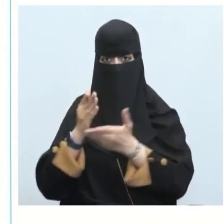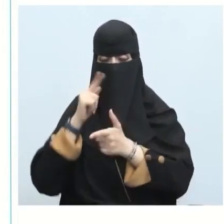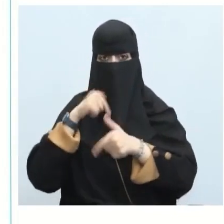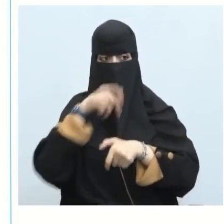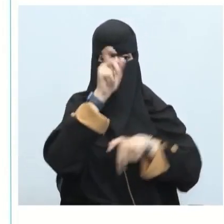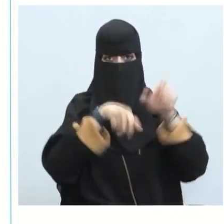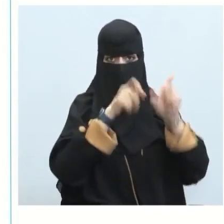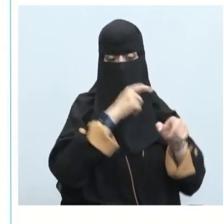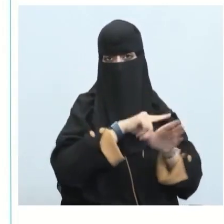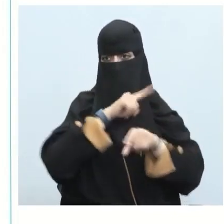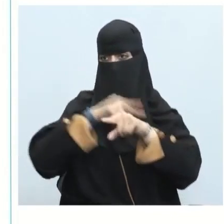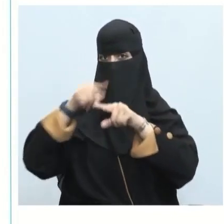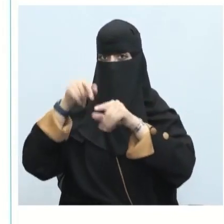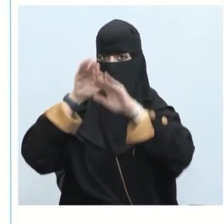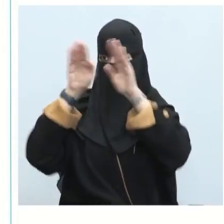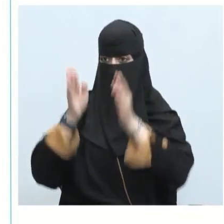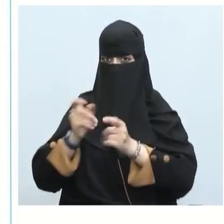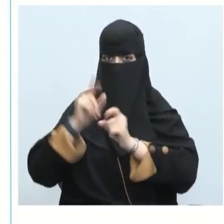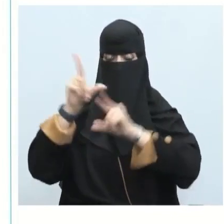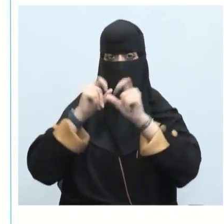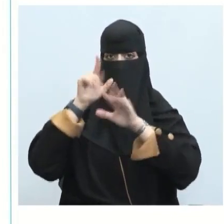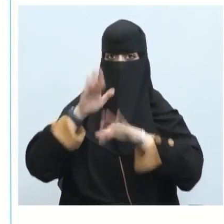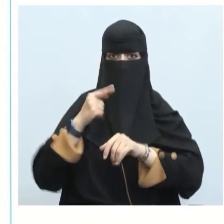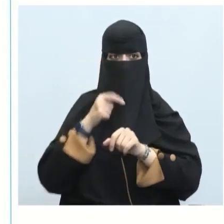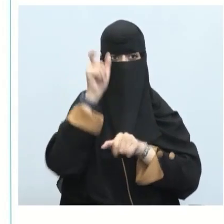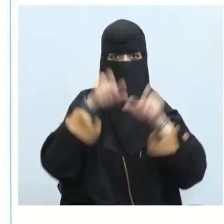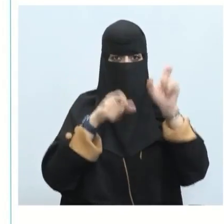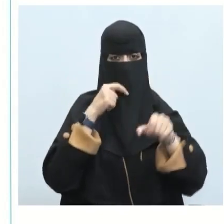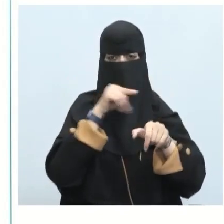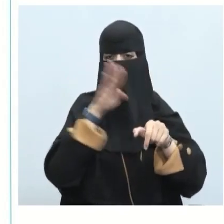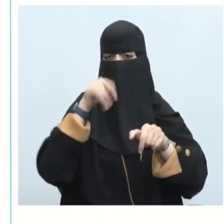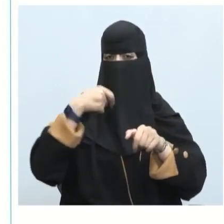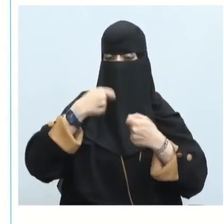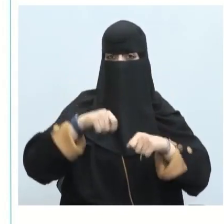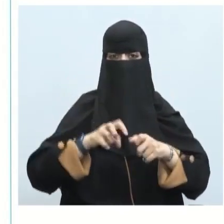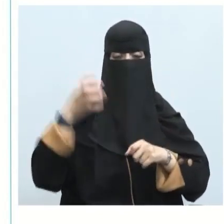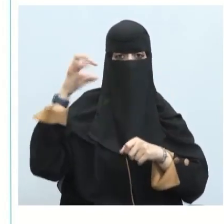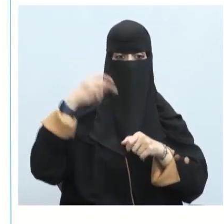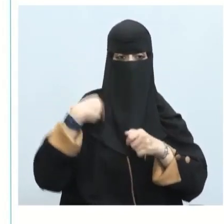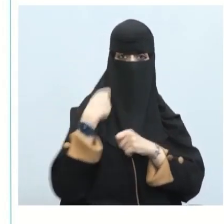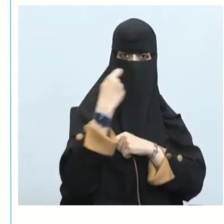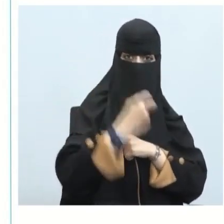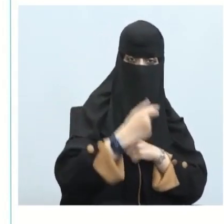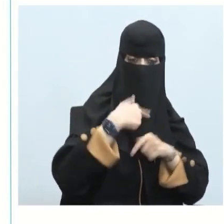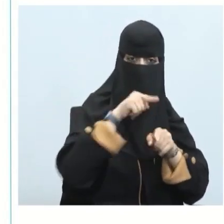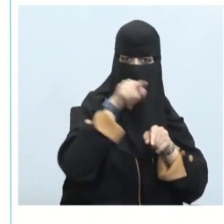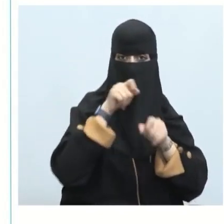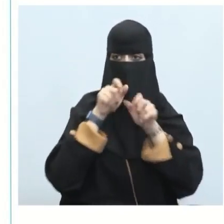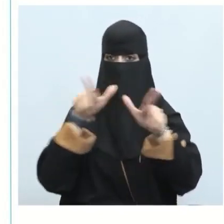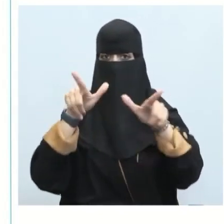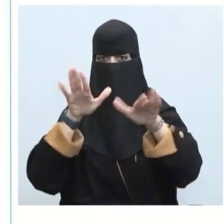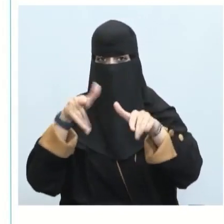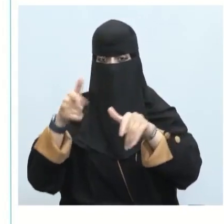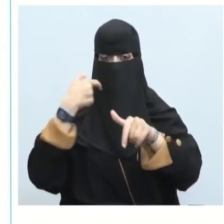العملاء الى المتجر الكتروني من خلال افراد او شركات تتقاضى عموله عن مجهودها في